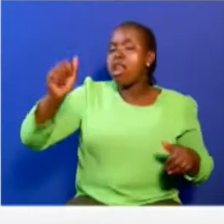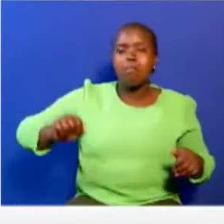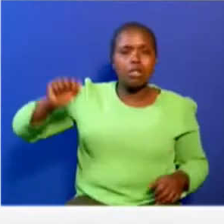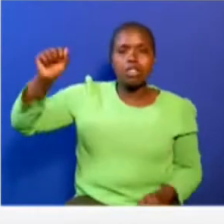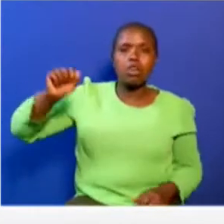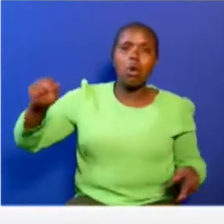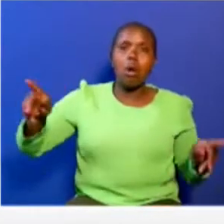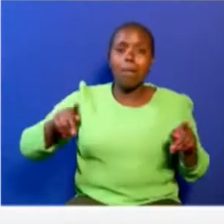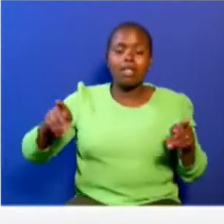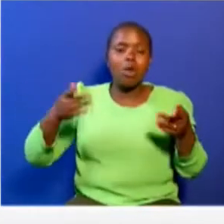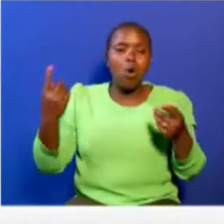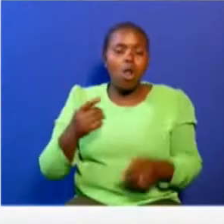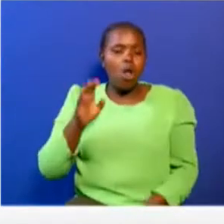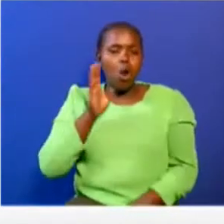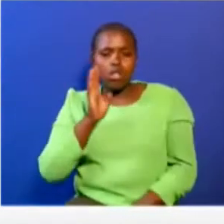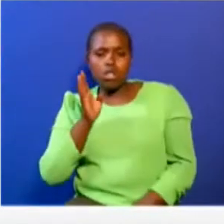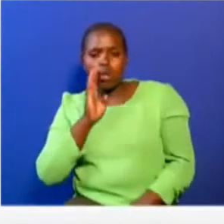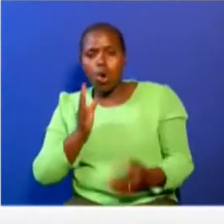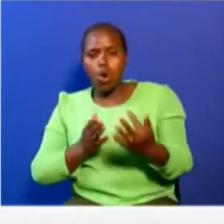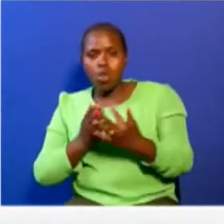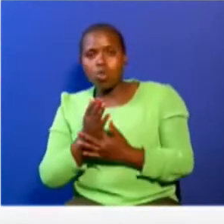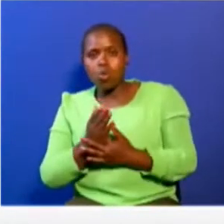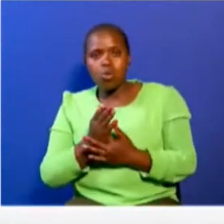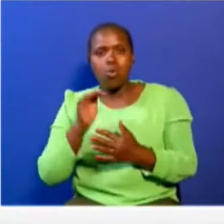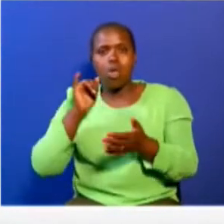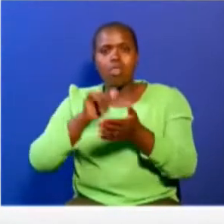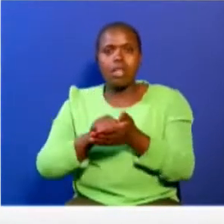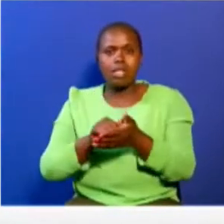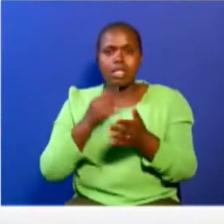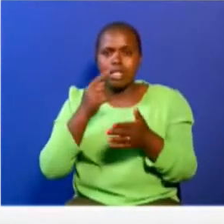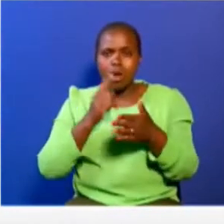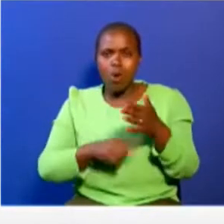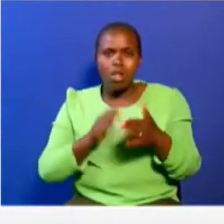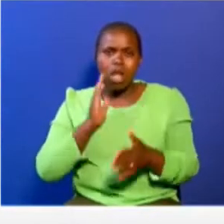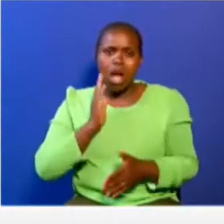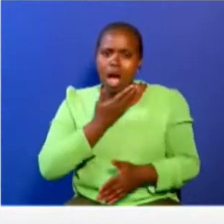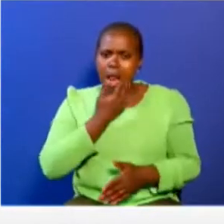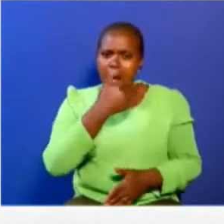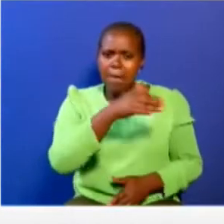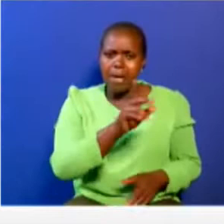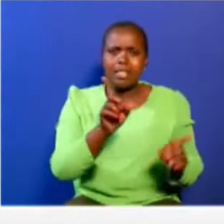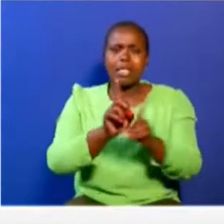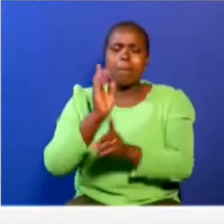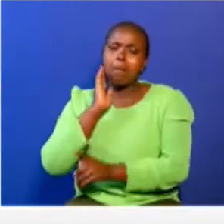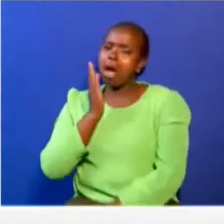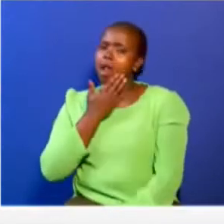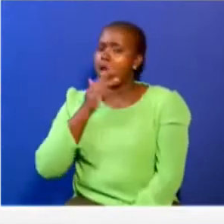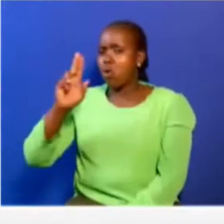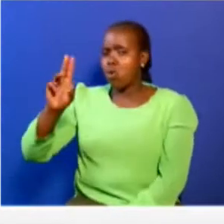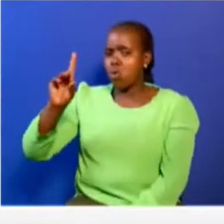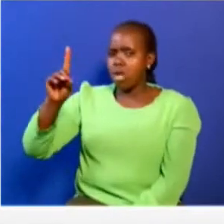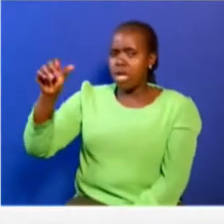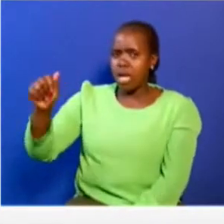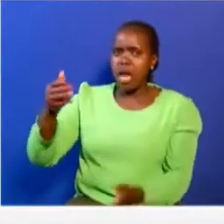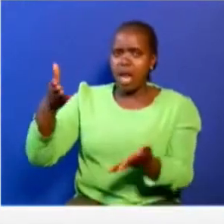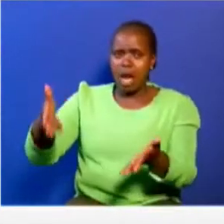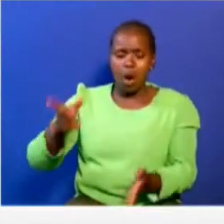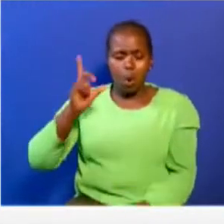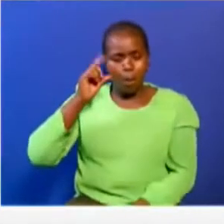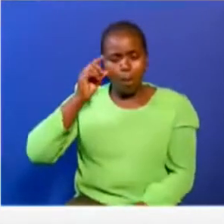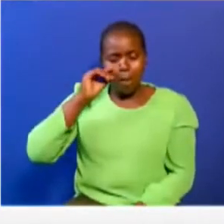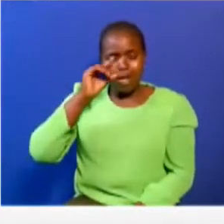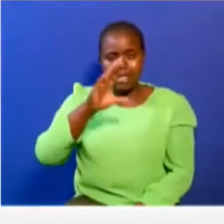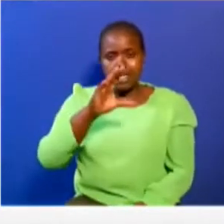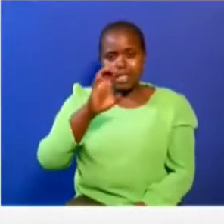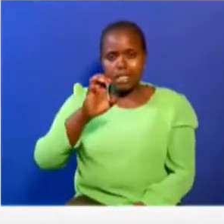kisiasa. Ni fununu zilizoibuliwa kutokana na rangi ya kampuni hiyo karibiana na rangi inayotumiwa na chama cha UDA. Kampuni hiyo ya Mombasa Cement